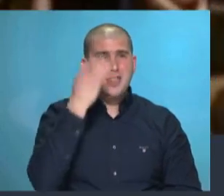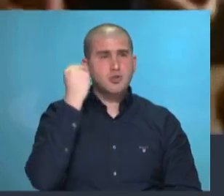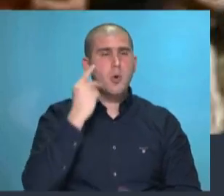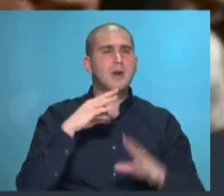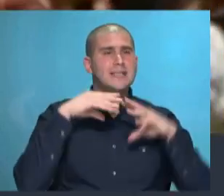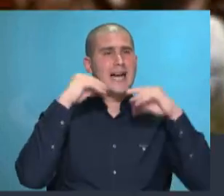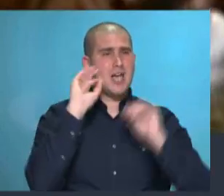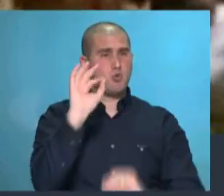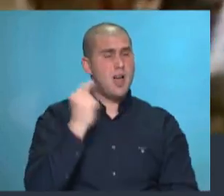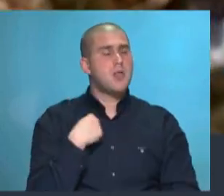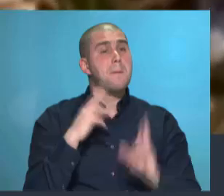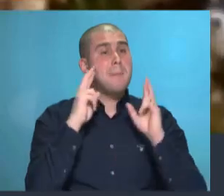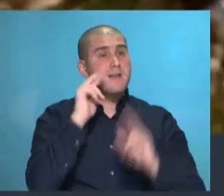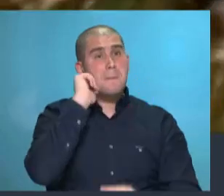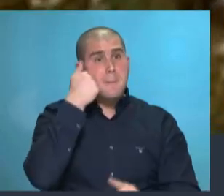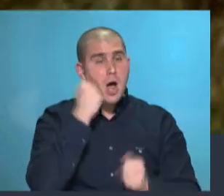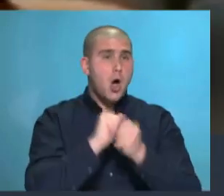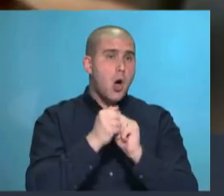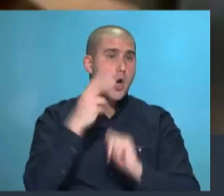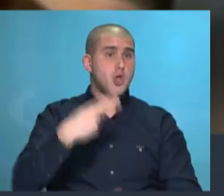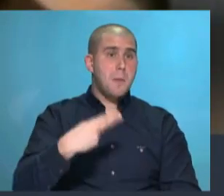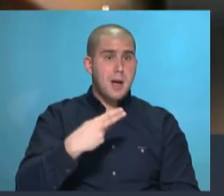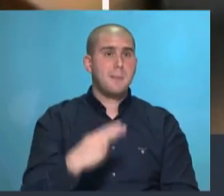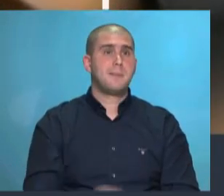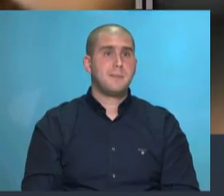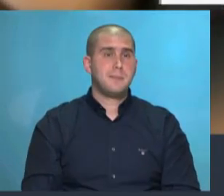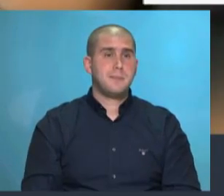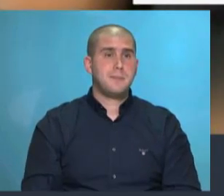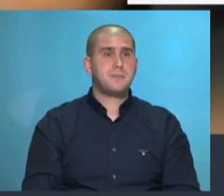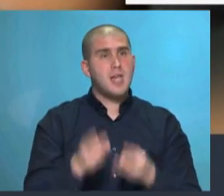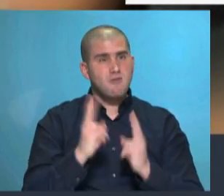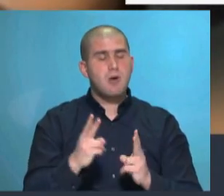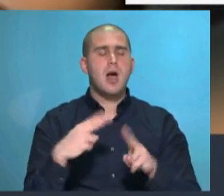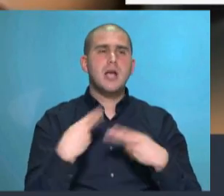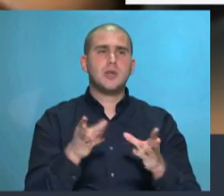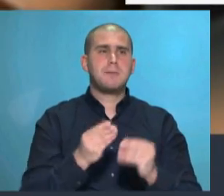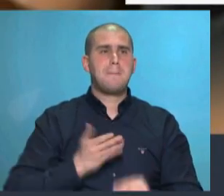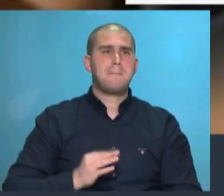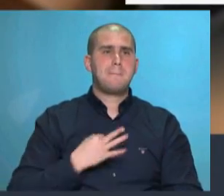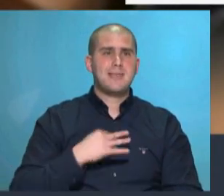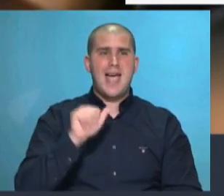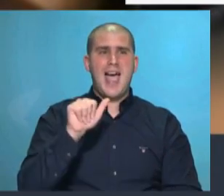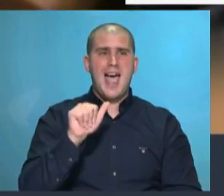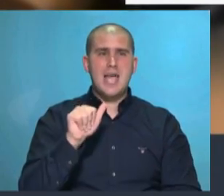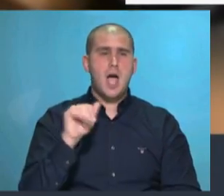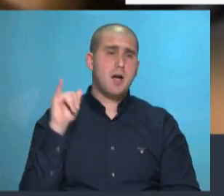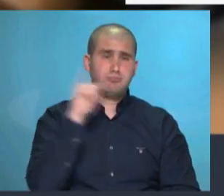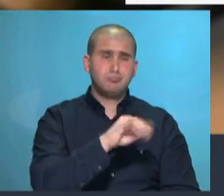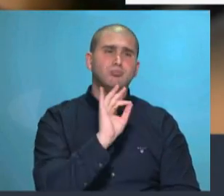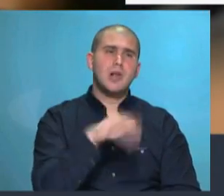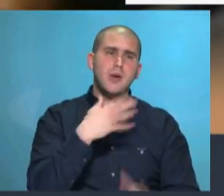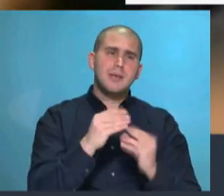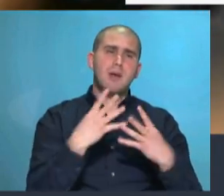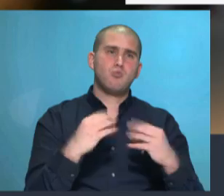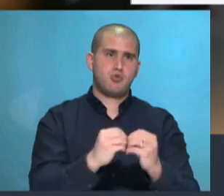We hope tomorrow we can finish and the day after tomorrow we can move back with my daughter Aya to be with all the